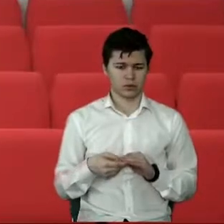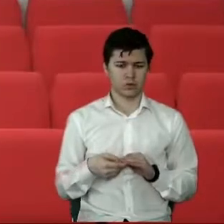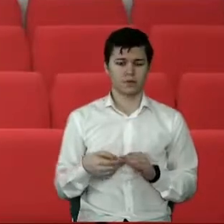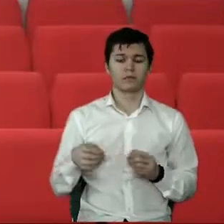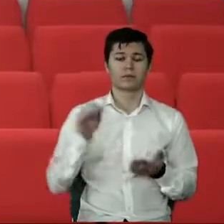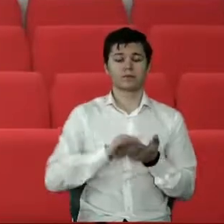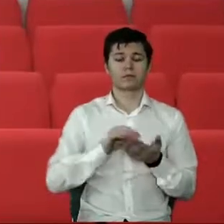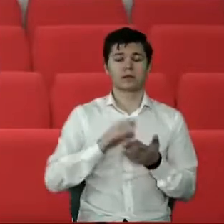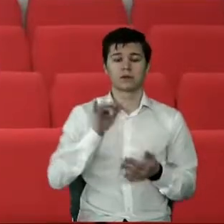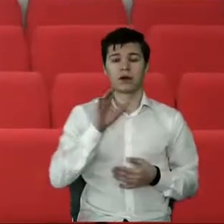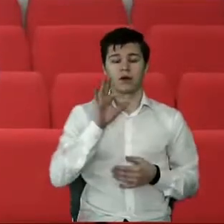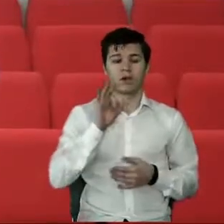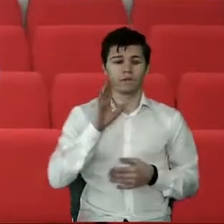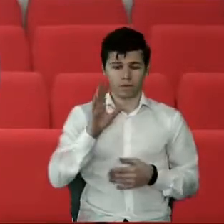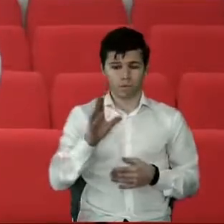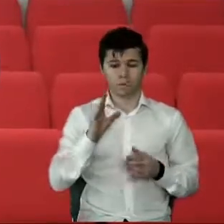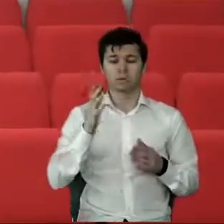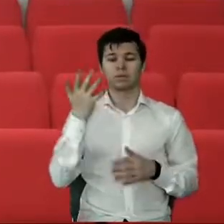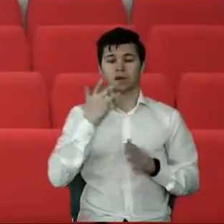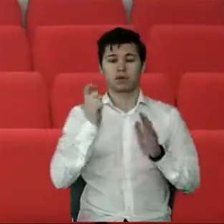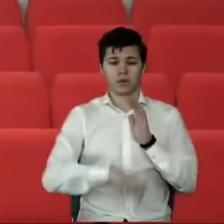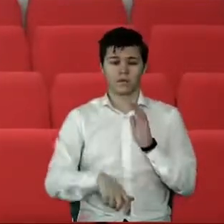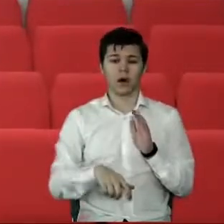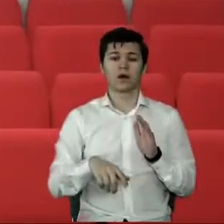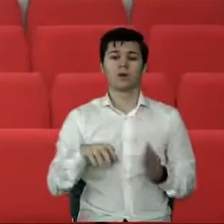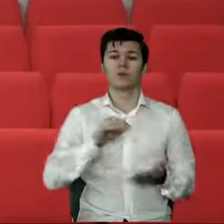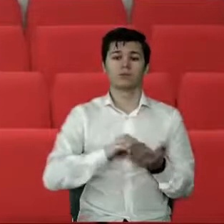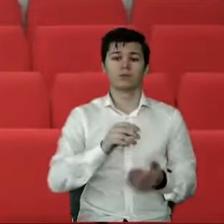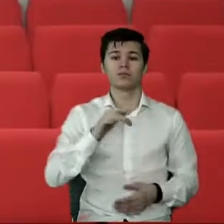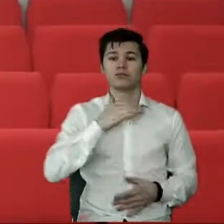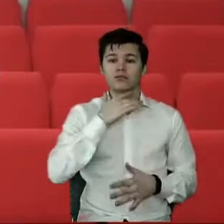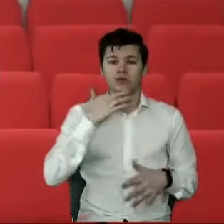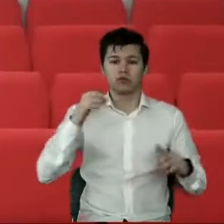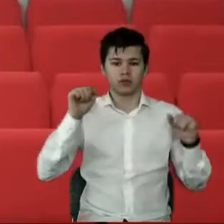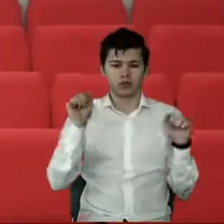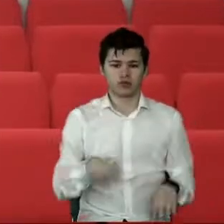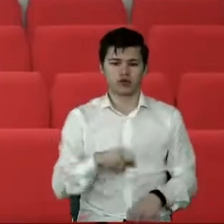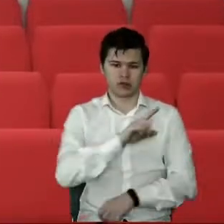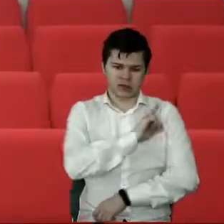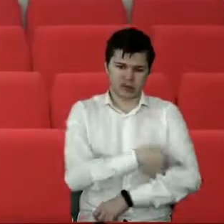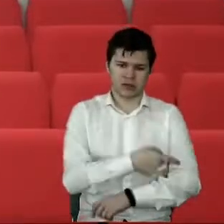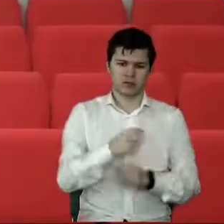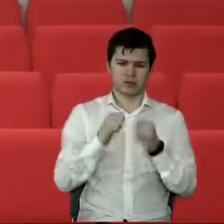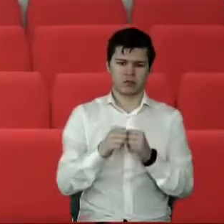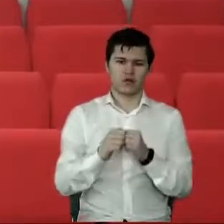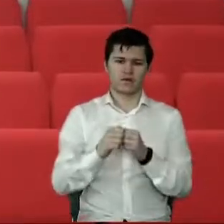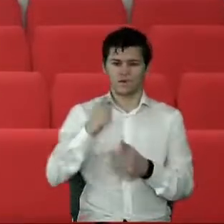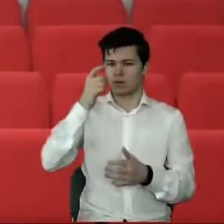Иакова, 5 глава, 16 стих, 2 часть. «Много может усиленная молитва праведного».